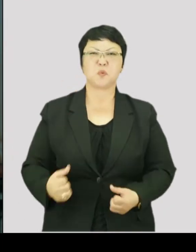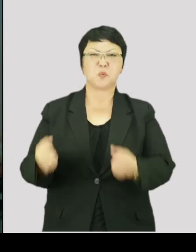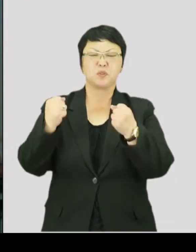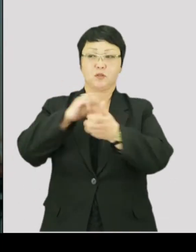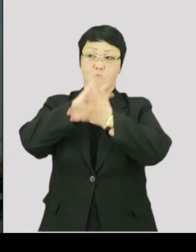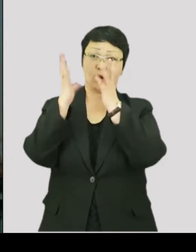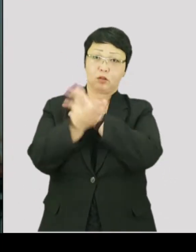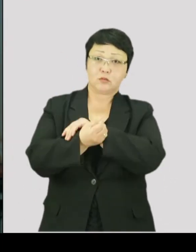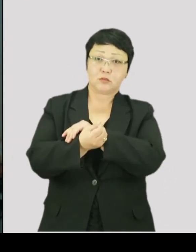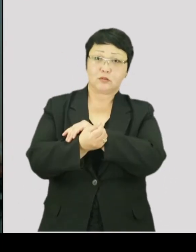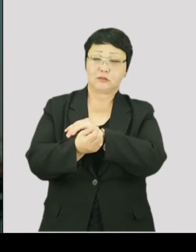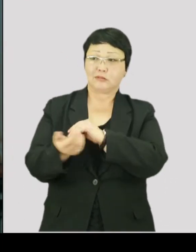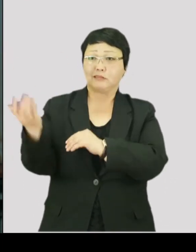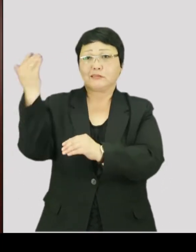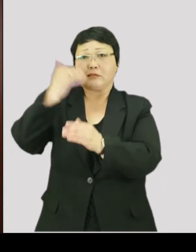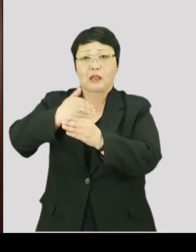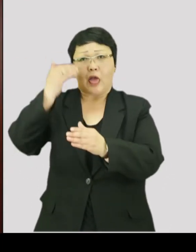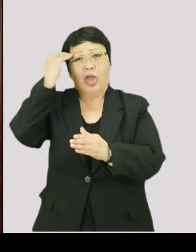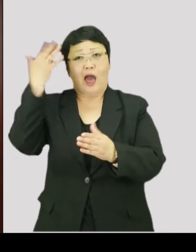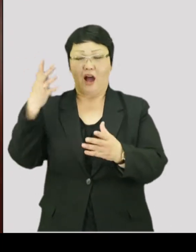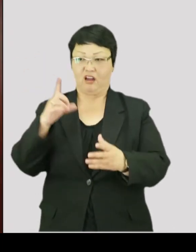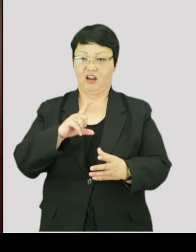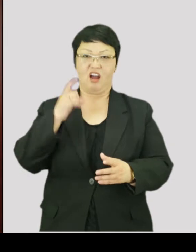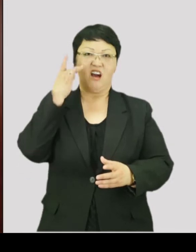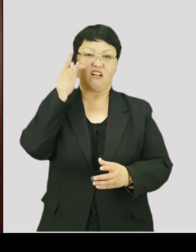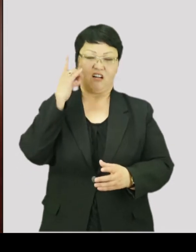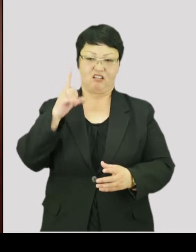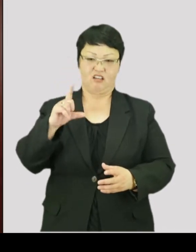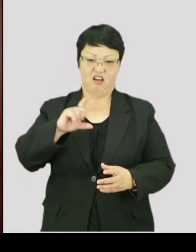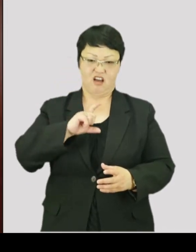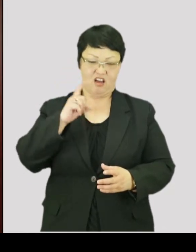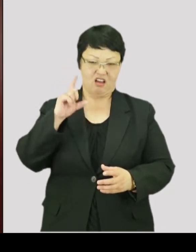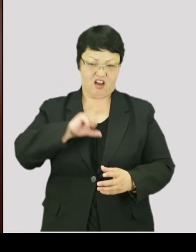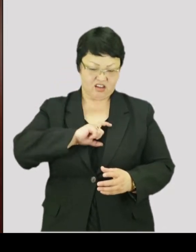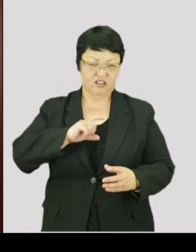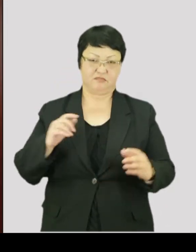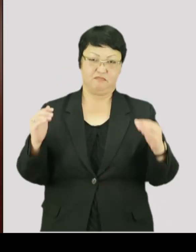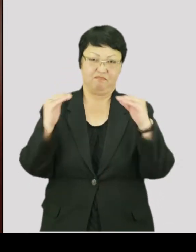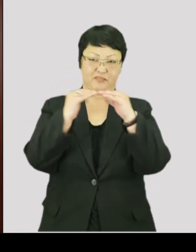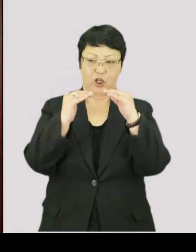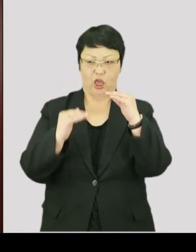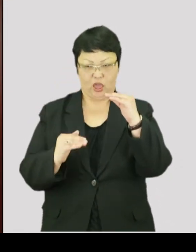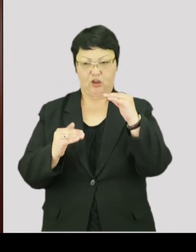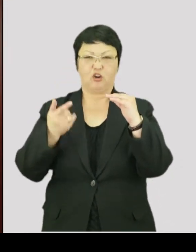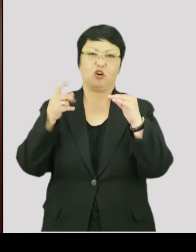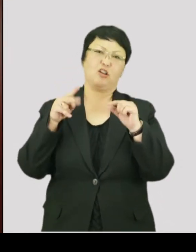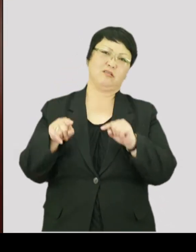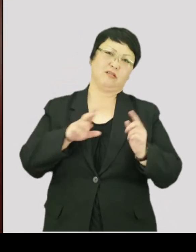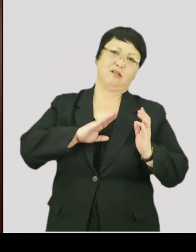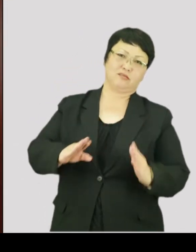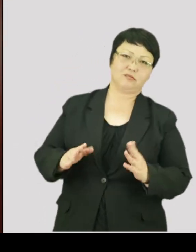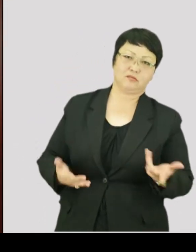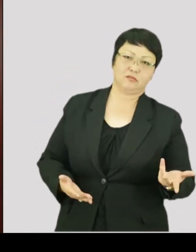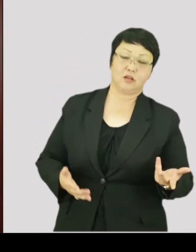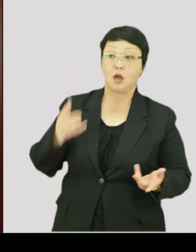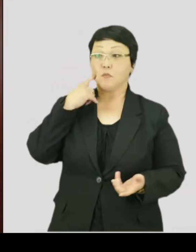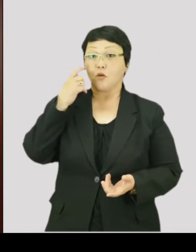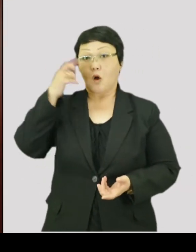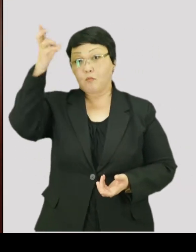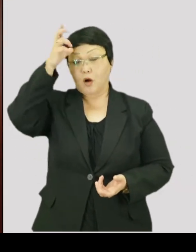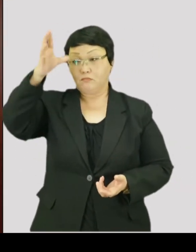яалчгүй энэ гендрийн эрхтгш байдал. Ер нь Монголын эмэгтэйчүүд бол боловсрол эзэмшсэн байдлаараа бол эрэгтэйчүүдээс